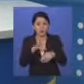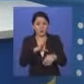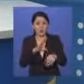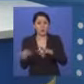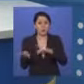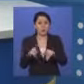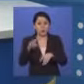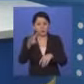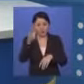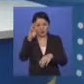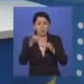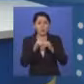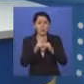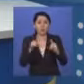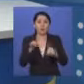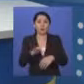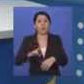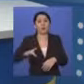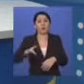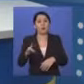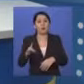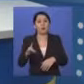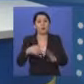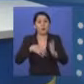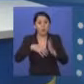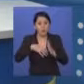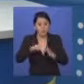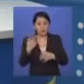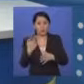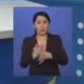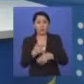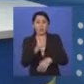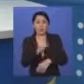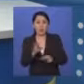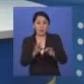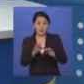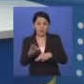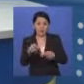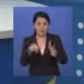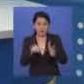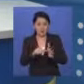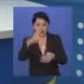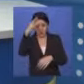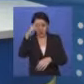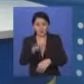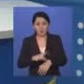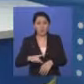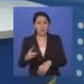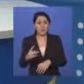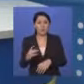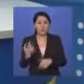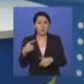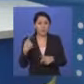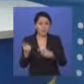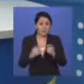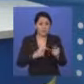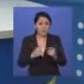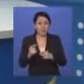өтті. Шара барысында еліміздің дамуына және өңірдің көркеюіне өз үлесін қосқан мәдениет саласының өкілдері Қазақстан